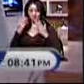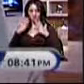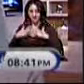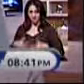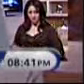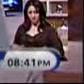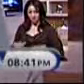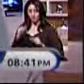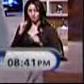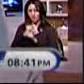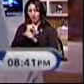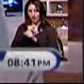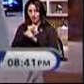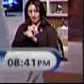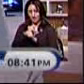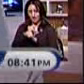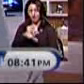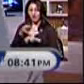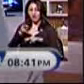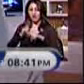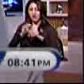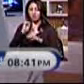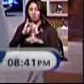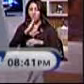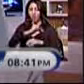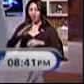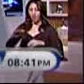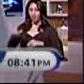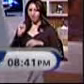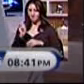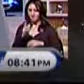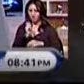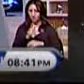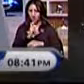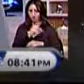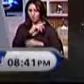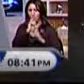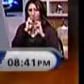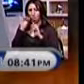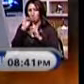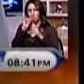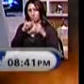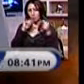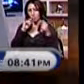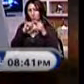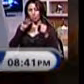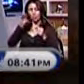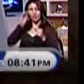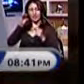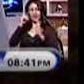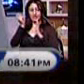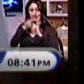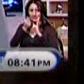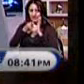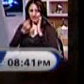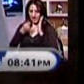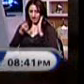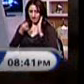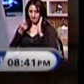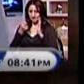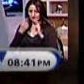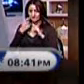ان هو يعمل في سن متقدمه عشان يعول اولاده. فدي الحقيقه ان ده الباعث